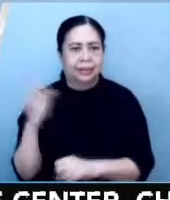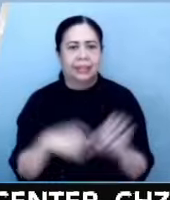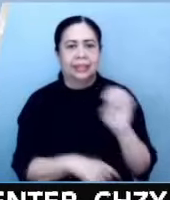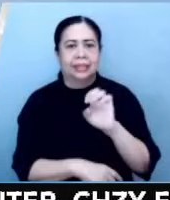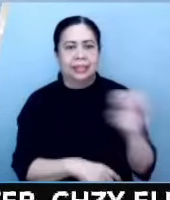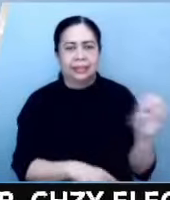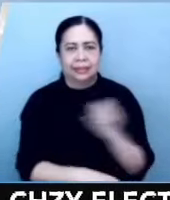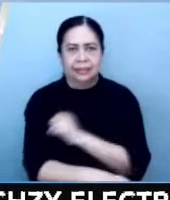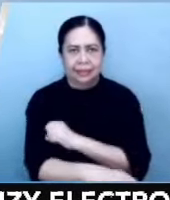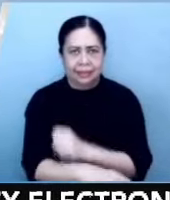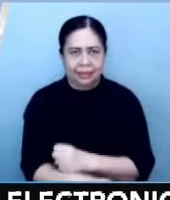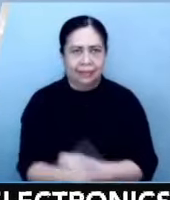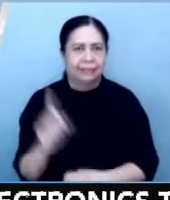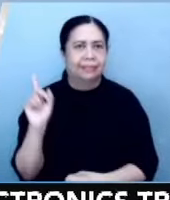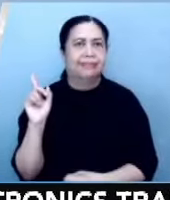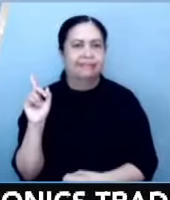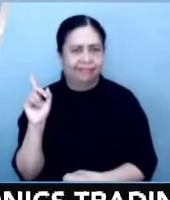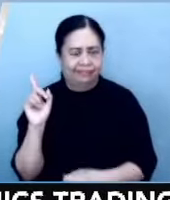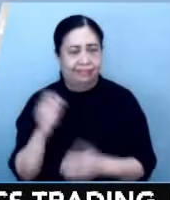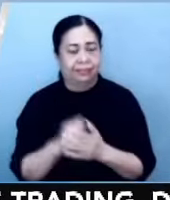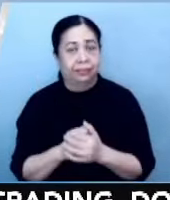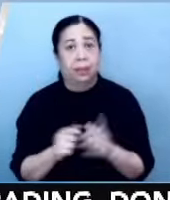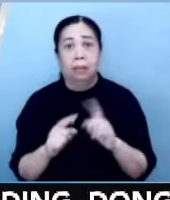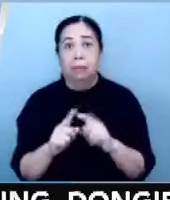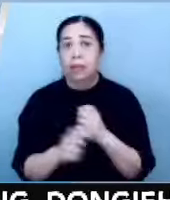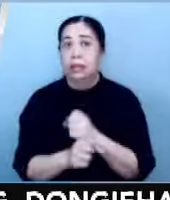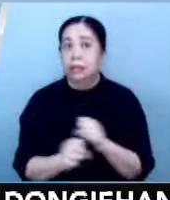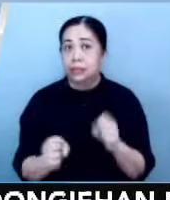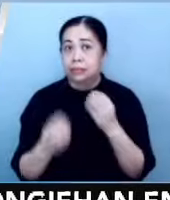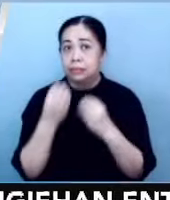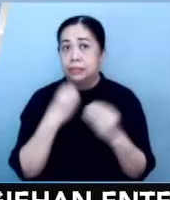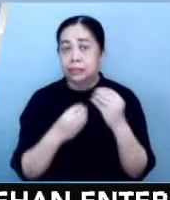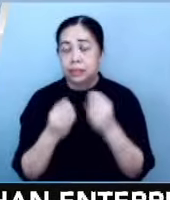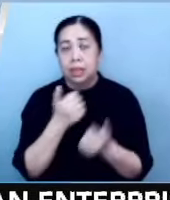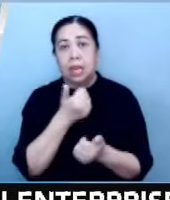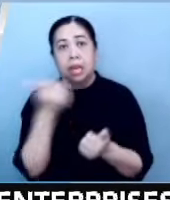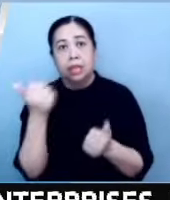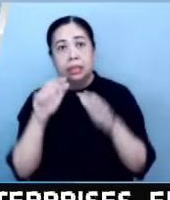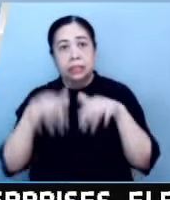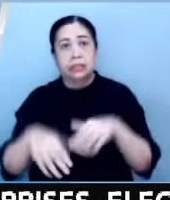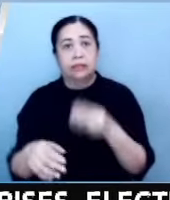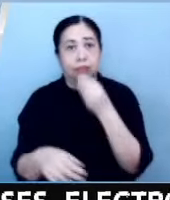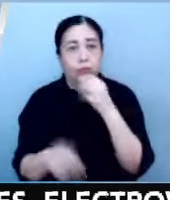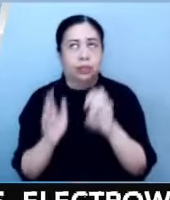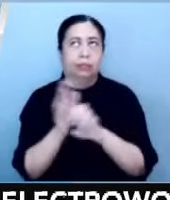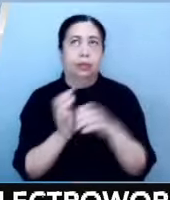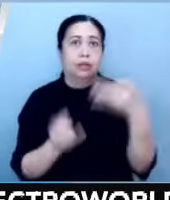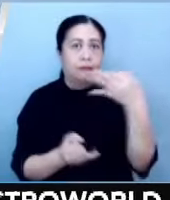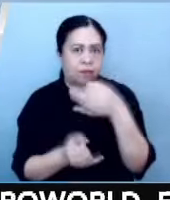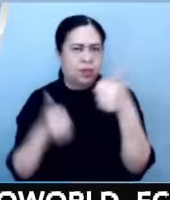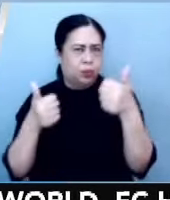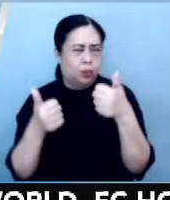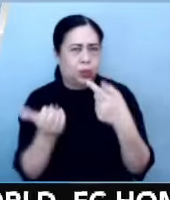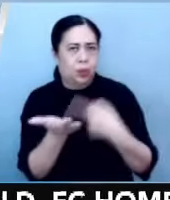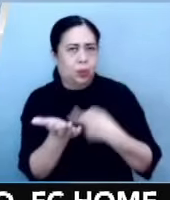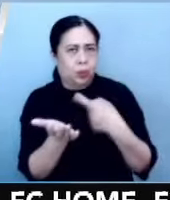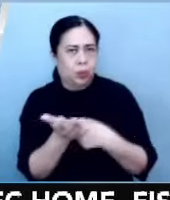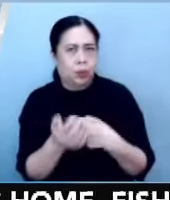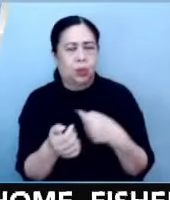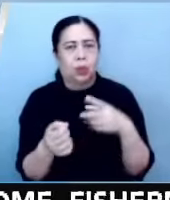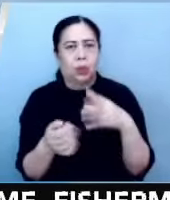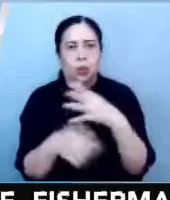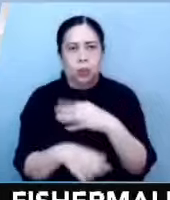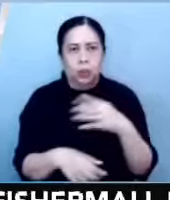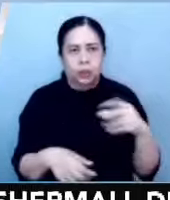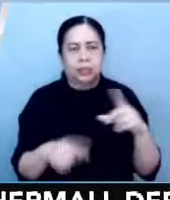sa Eastern Samar. Ligtas naman daw kainin ang ibang seafood tulad ng isda, hipon, pusit at alimango mula